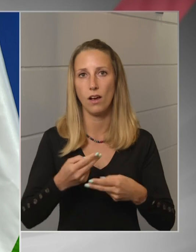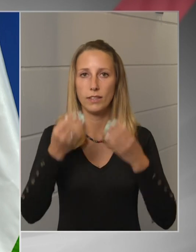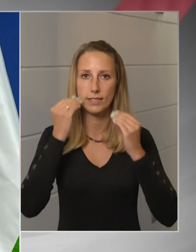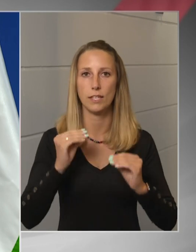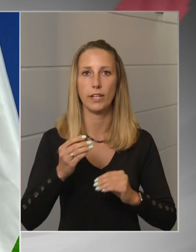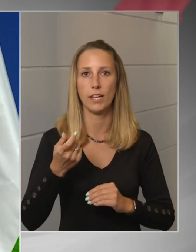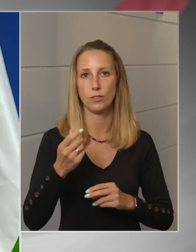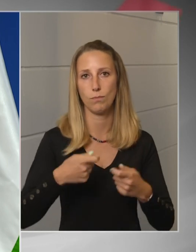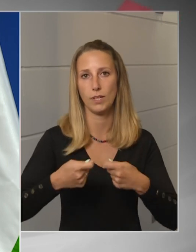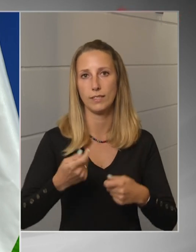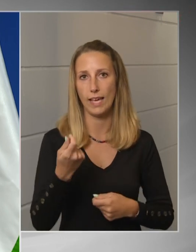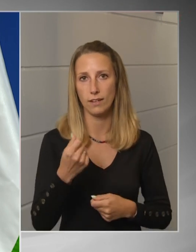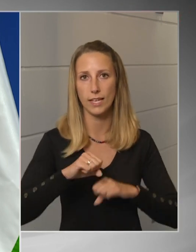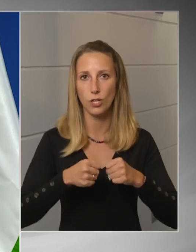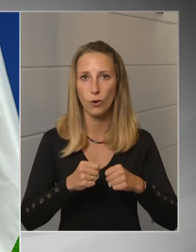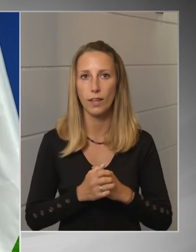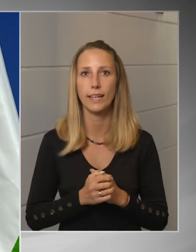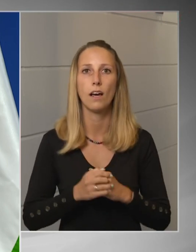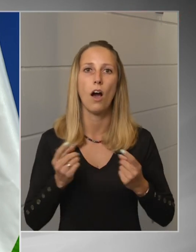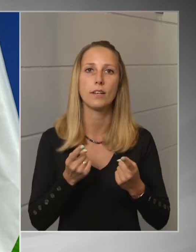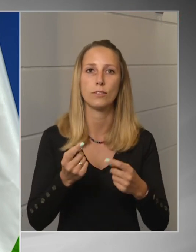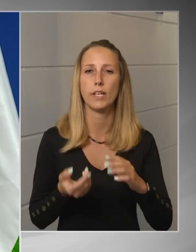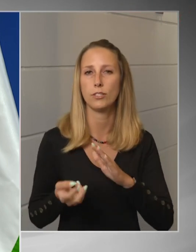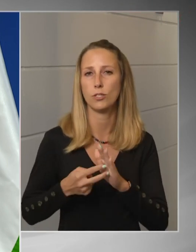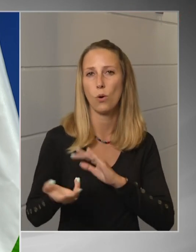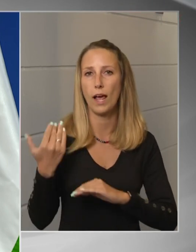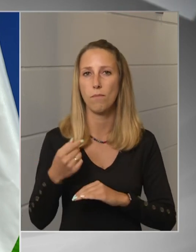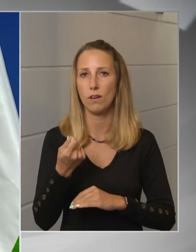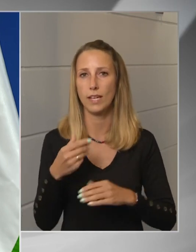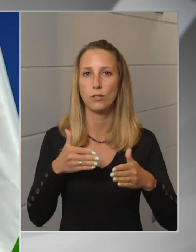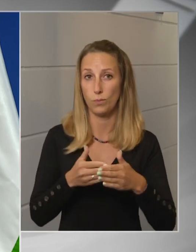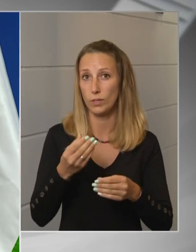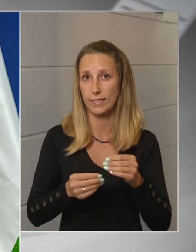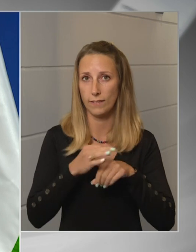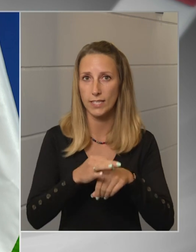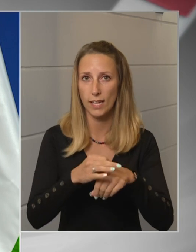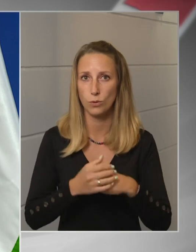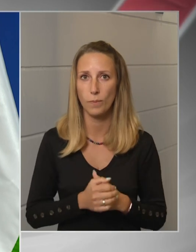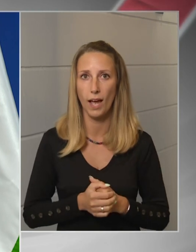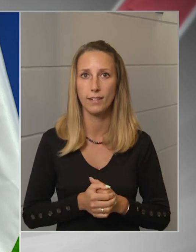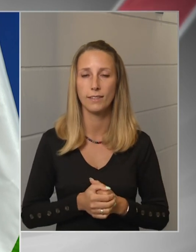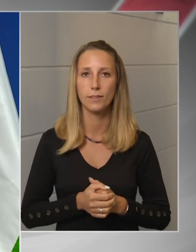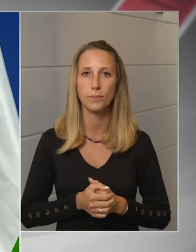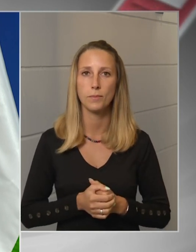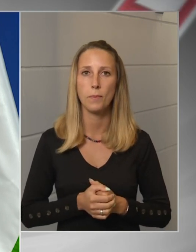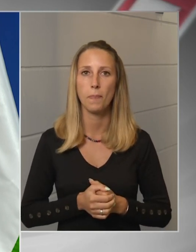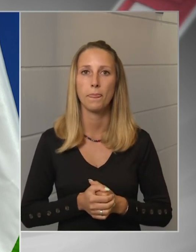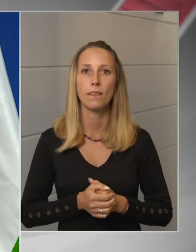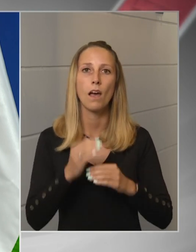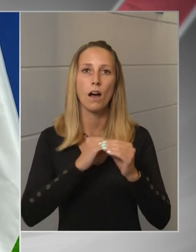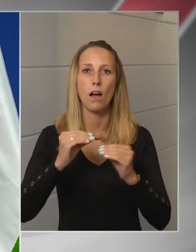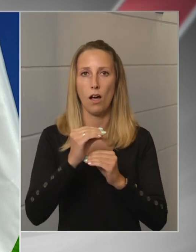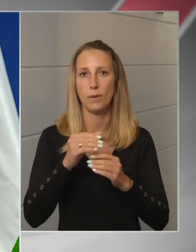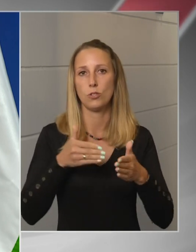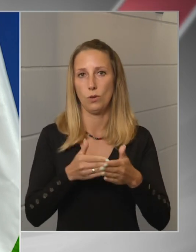piaci árazás gyakorlatát, az akciózást is, korábban az árstoppokat is ezért vezettük be, és a kamatstopp